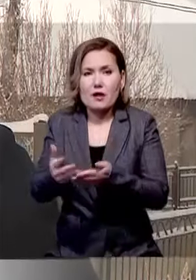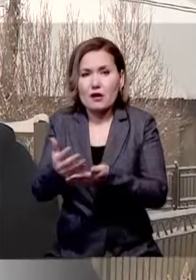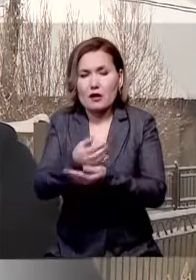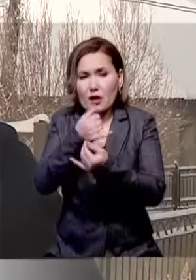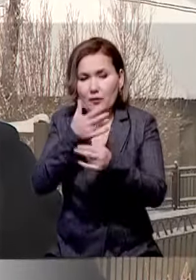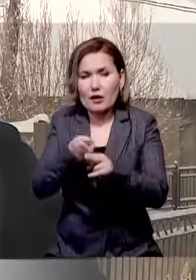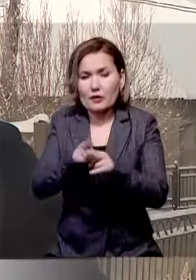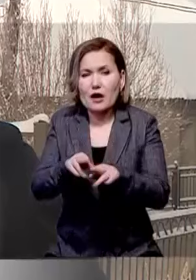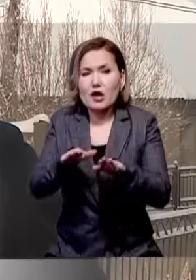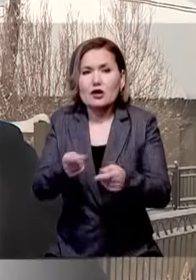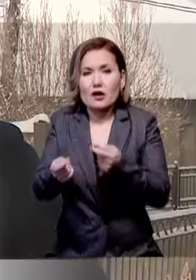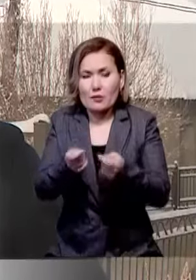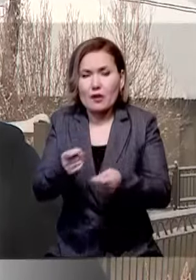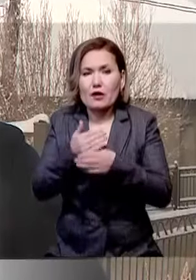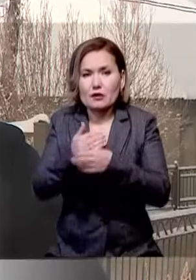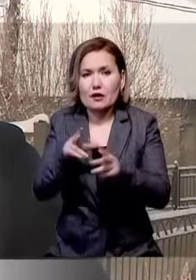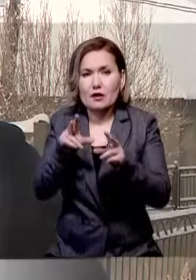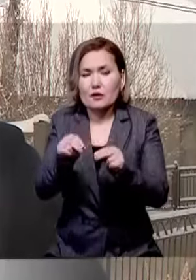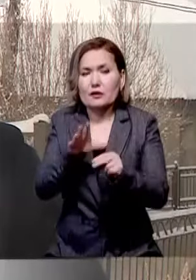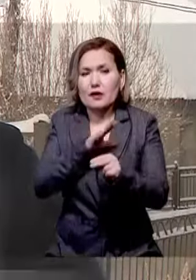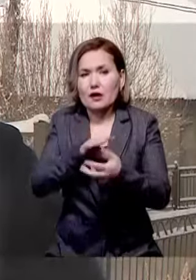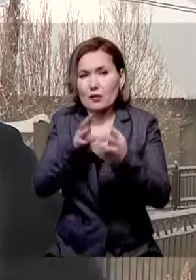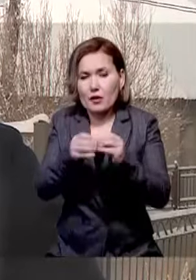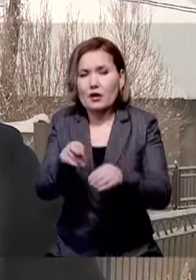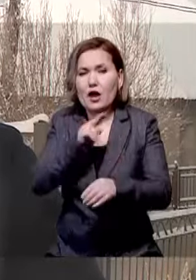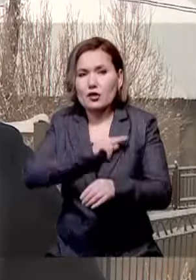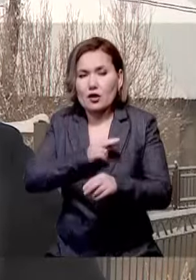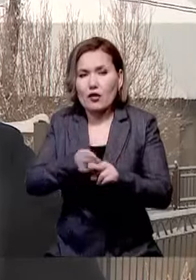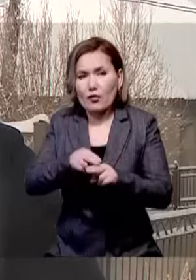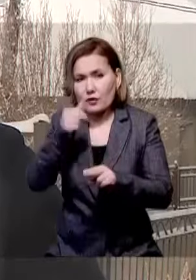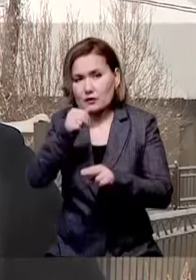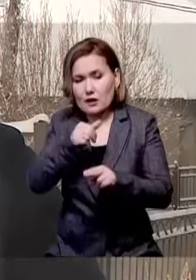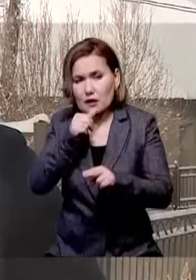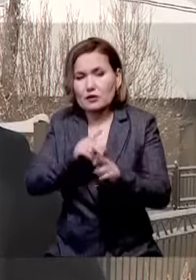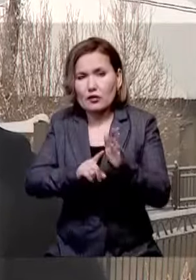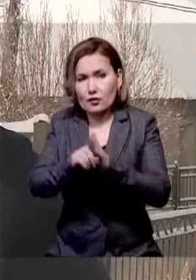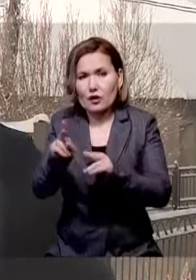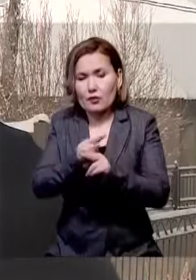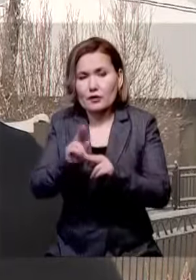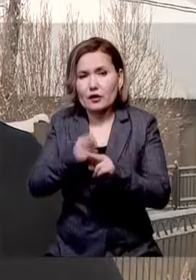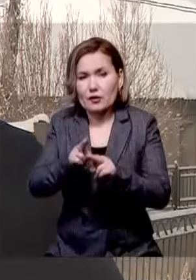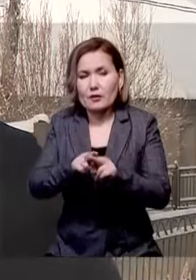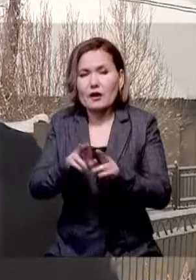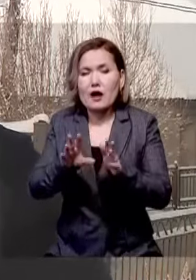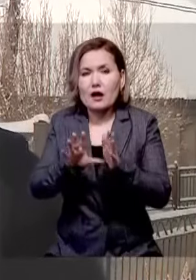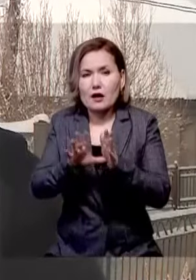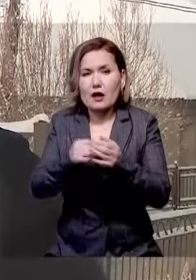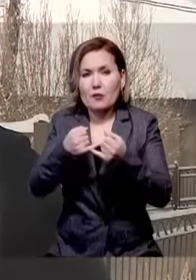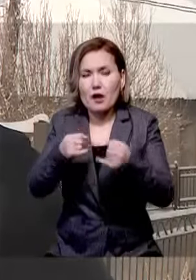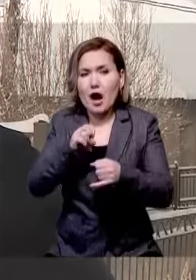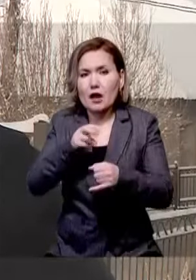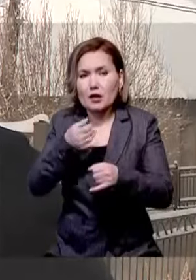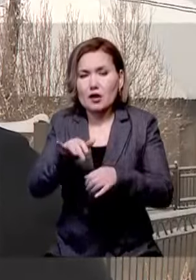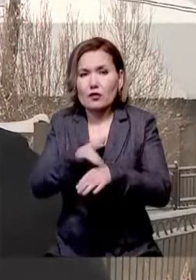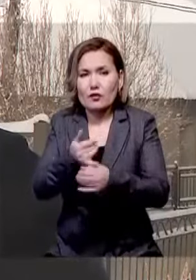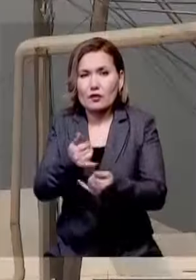билік жауапкершілікті өз мойнына алды. Коммуналдық балансқа өткізу жұмыстары осы жылдың күзіне дейін шешіледі. Әзірге бұл желілерге Алатау жарық компаниясы қызмет